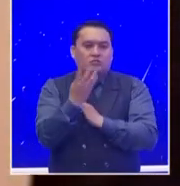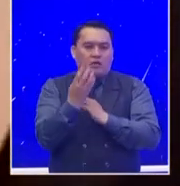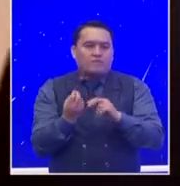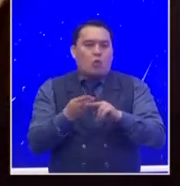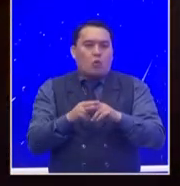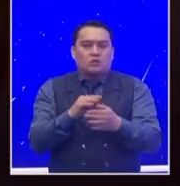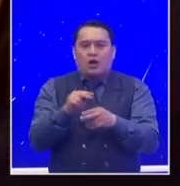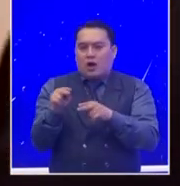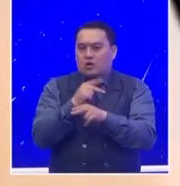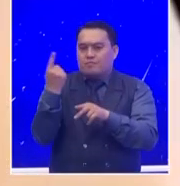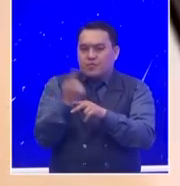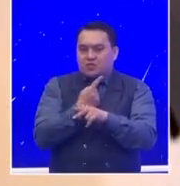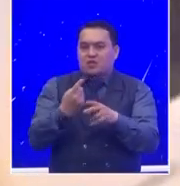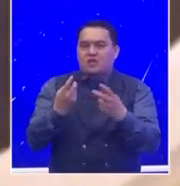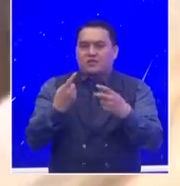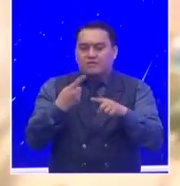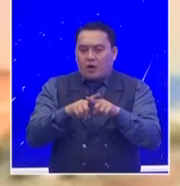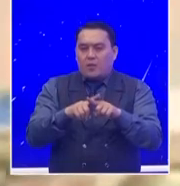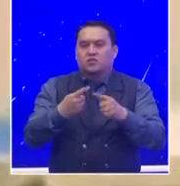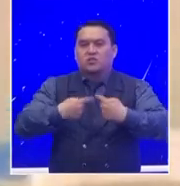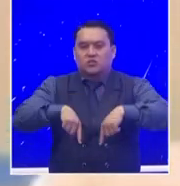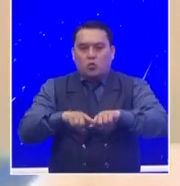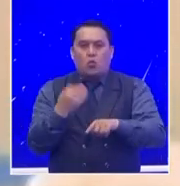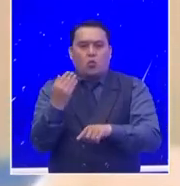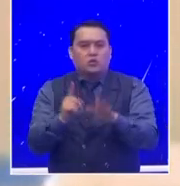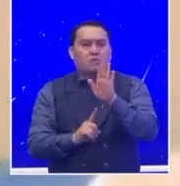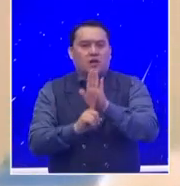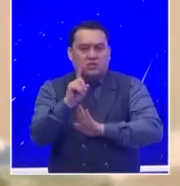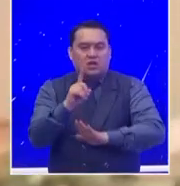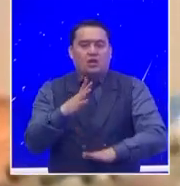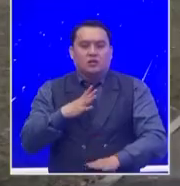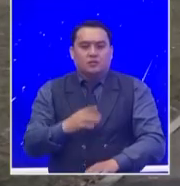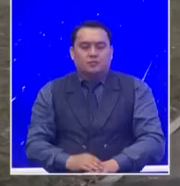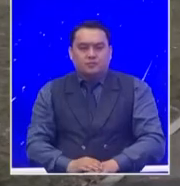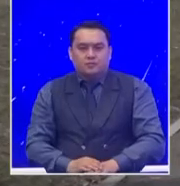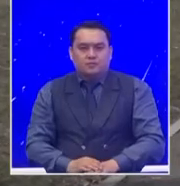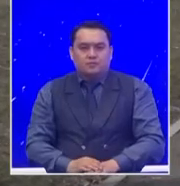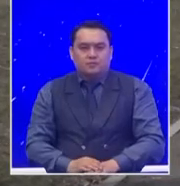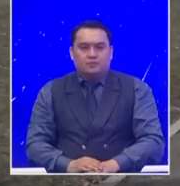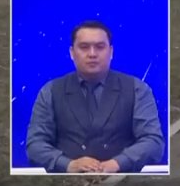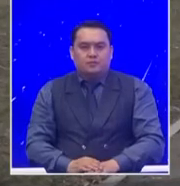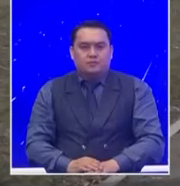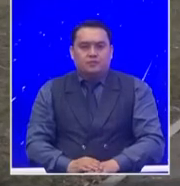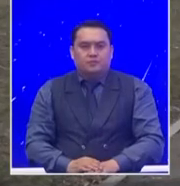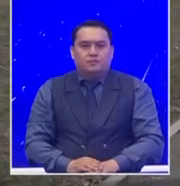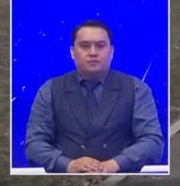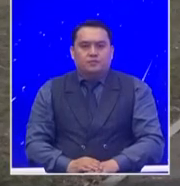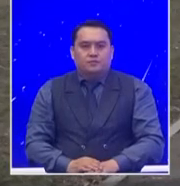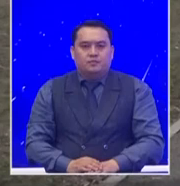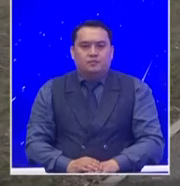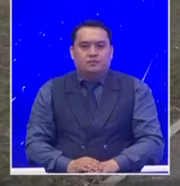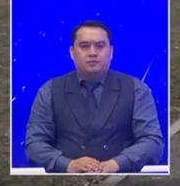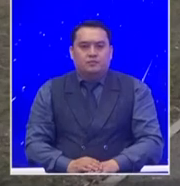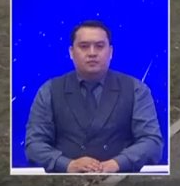бақылау жасайтын алғашқы ақпараттық жүйелер осы Шалтай Смағұлов бастамасымен жасалды. Навестокс дегеніміз ол